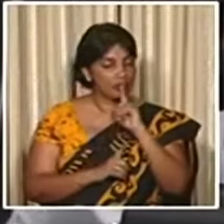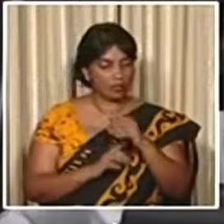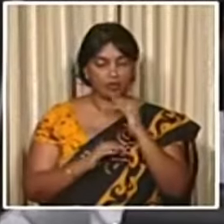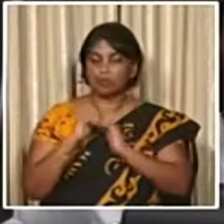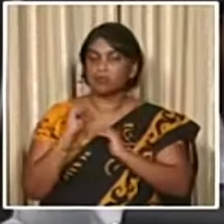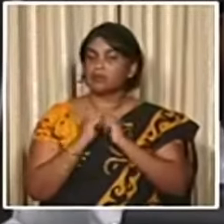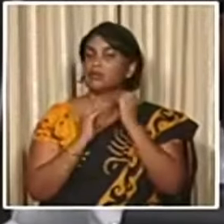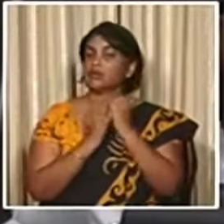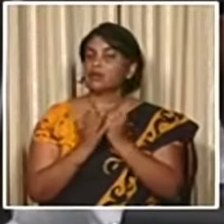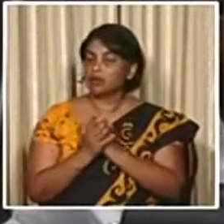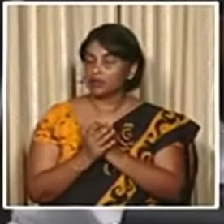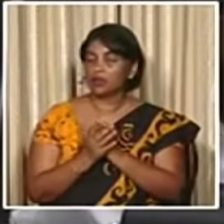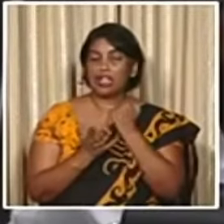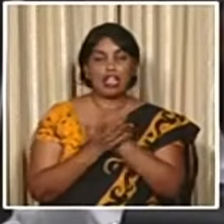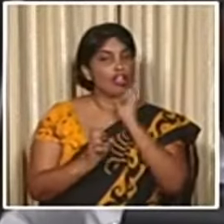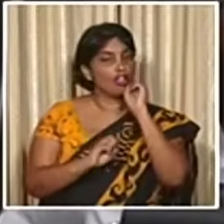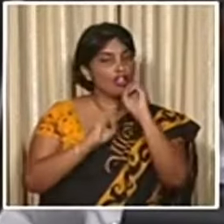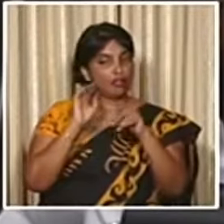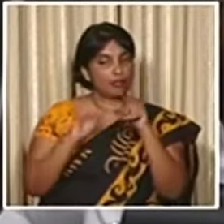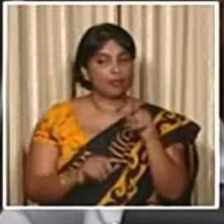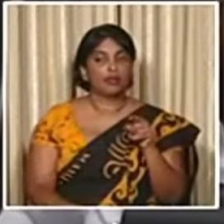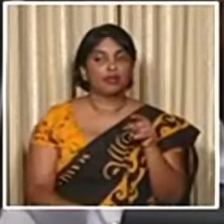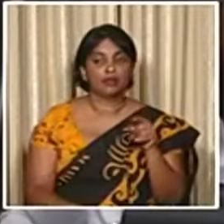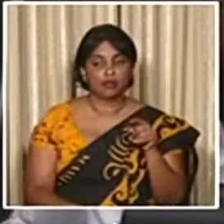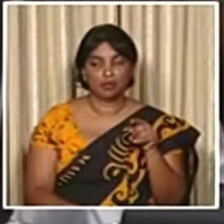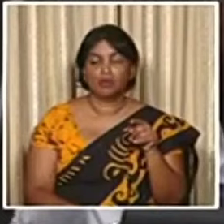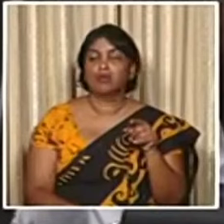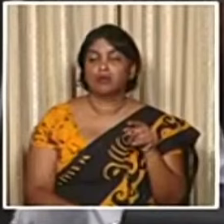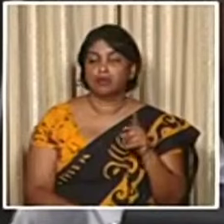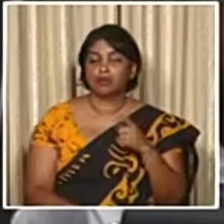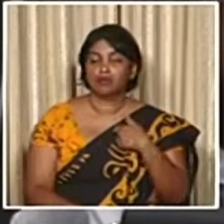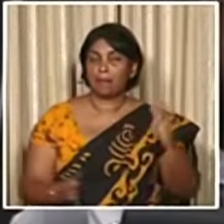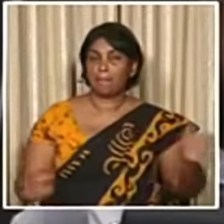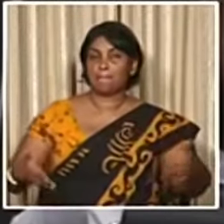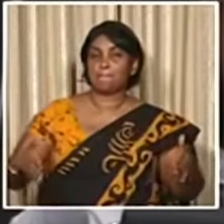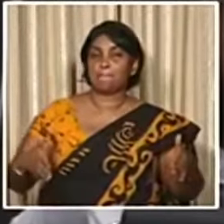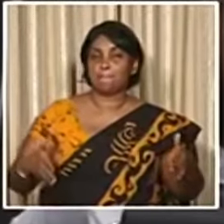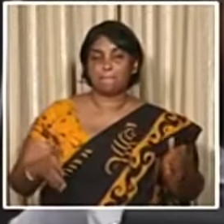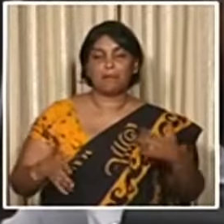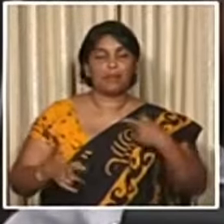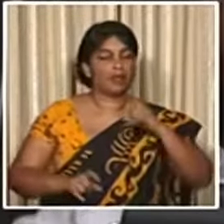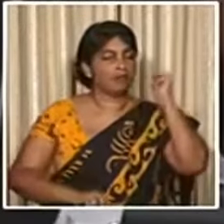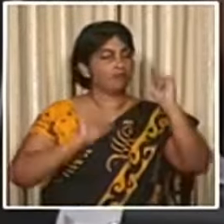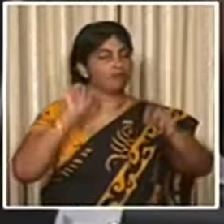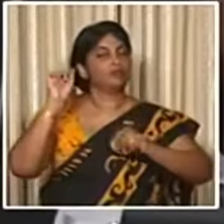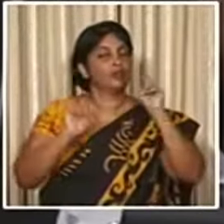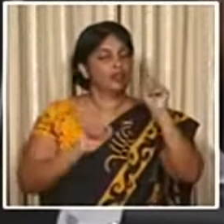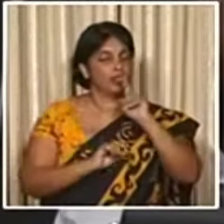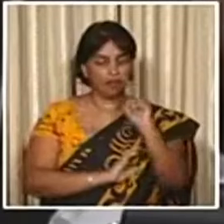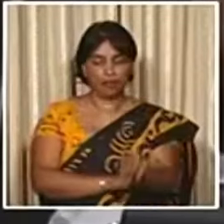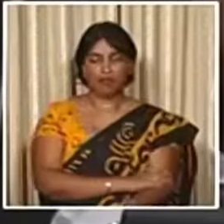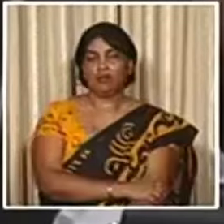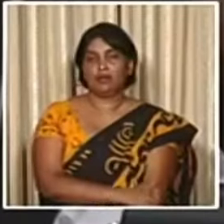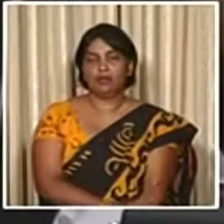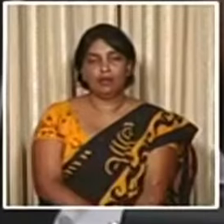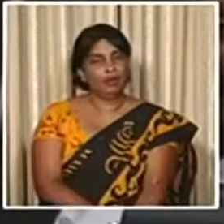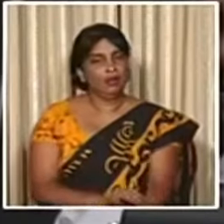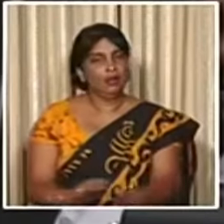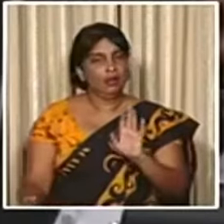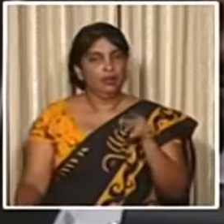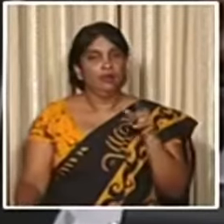ක්‍රමයක් තියෙනවා. සිතාසියවනවා. එතකොට අඬ බෙර ගහලා ඒ අසල්වැසියන්ට ඒ පිළිබඳව දැනුම් දීමේ